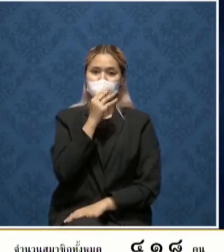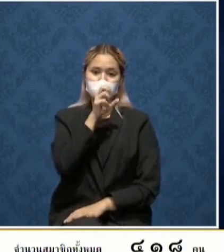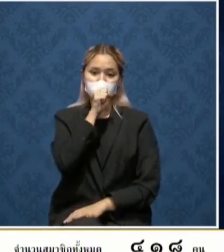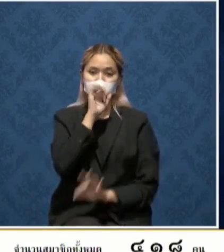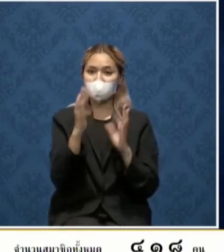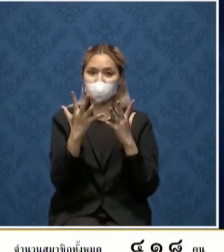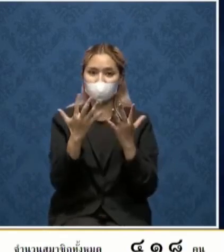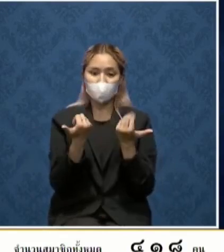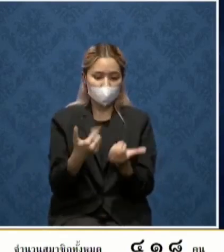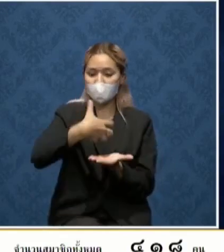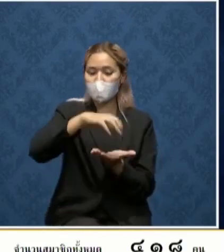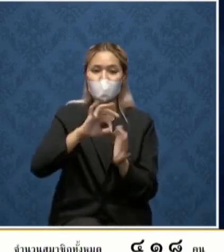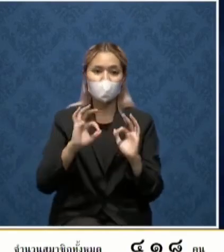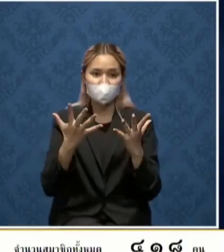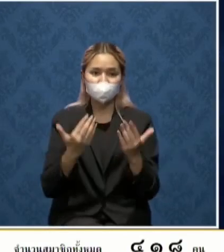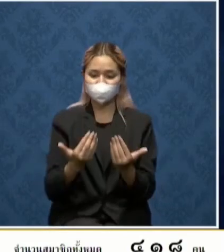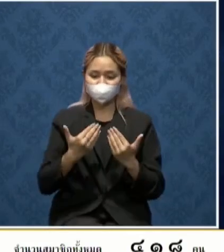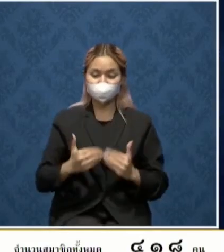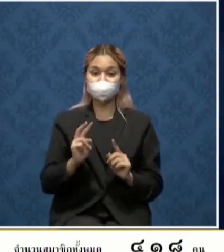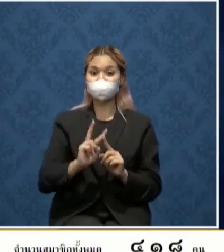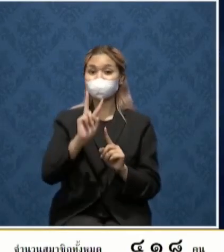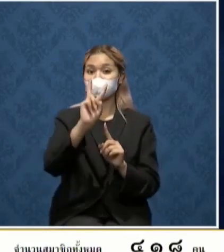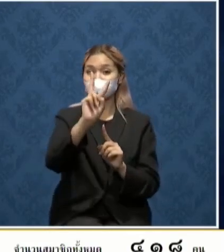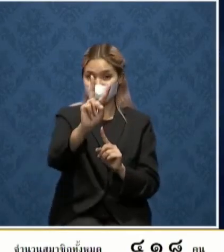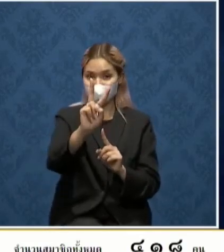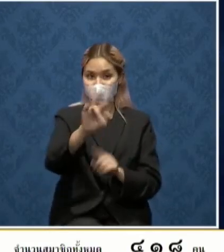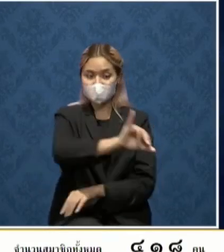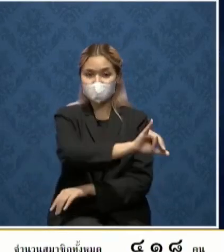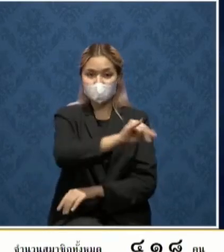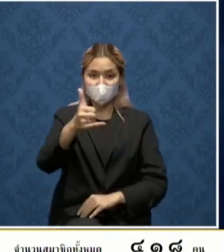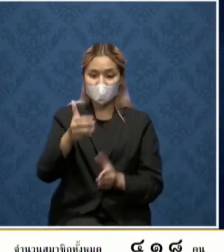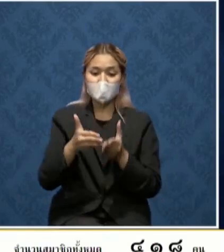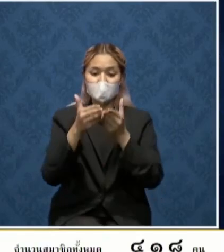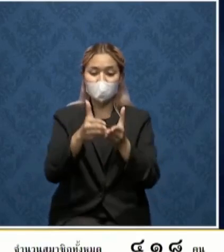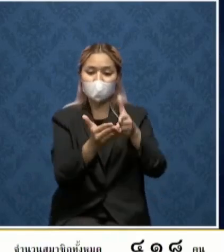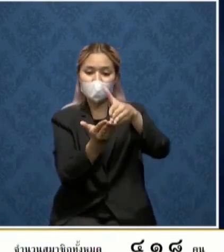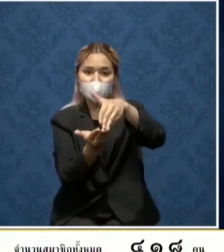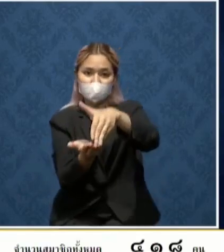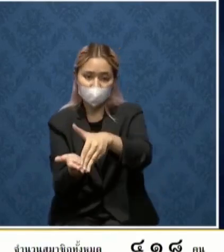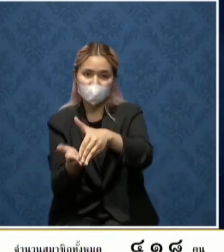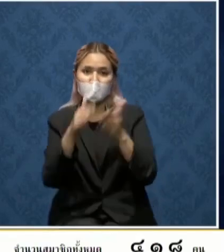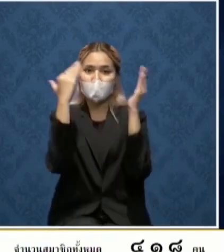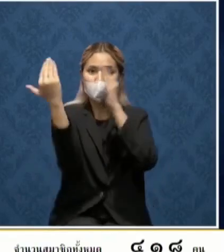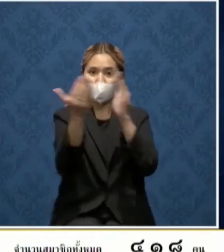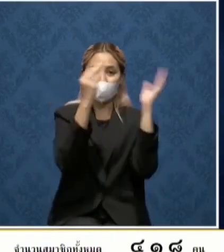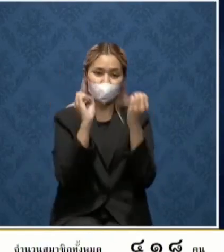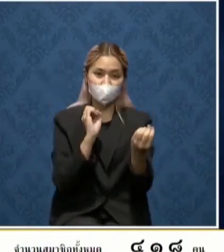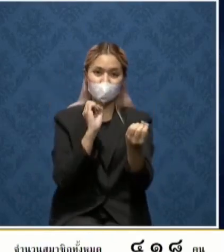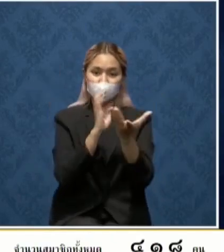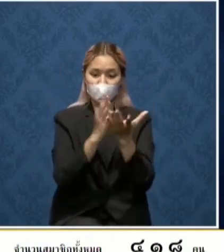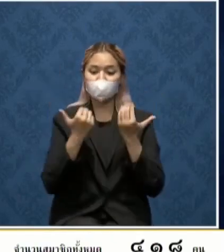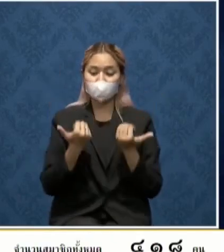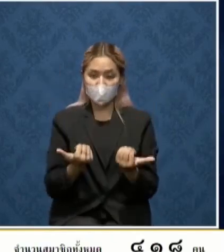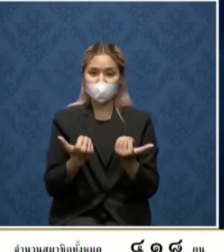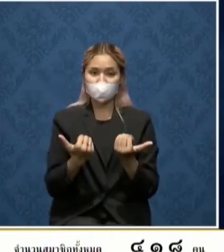ไใสัพาความเปนไ้หนท 2 ครั คือเรือนั้ลมเพราะขึ้นรม หอไม่ถ้ปทครั หลงจเกิดเหตุการณ์ทางกองทั